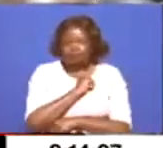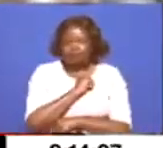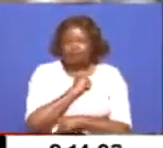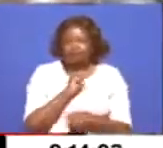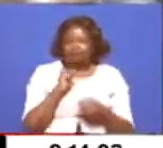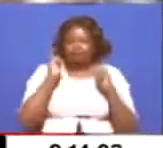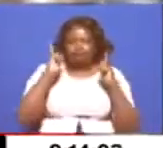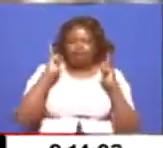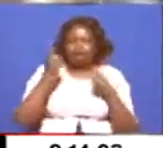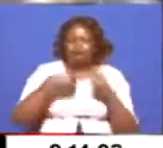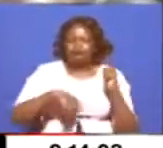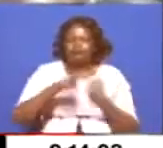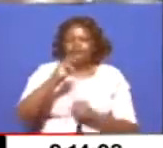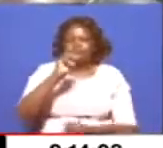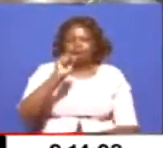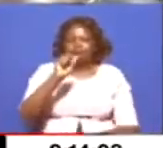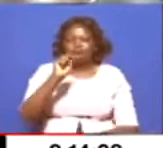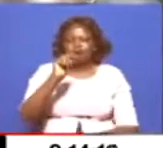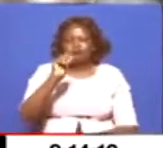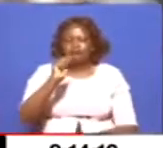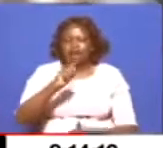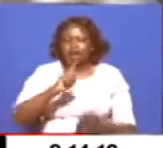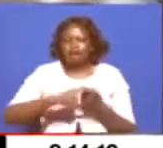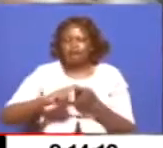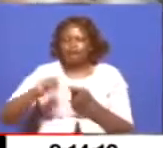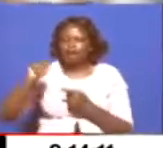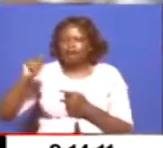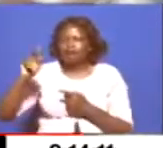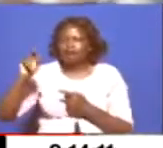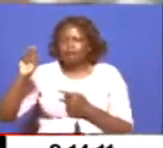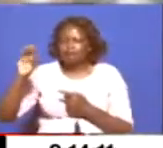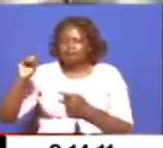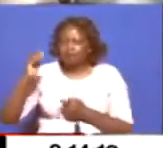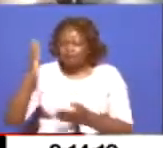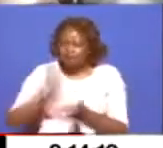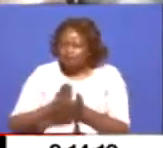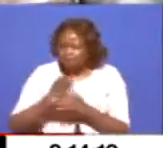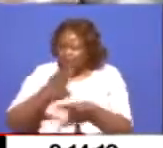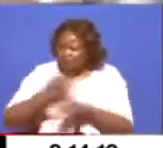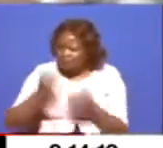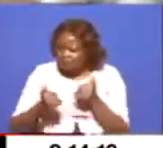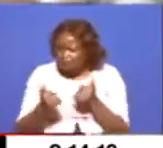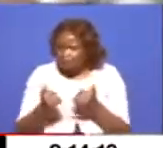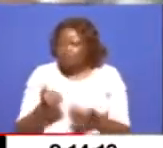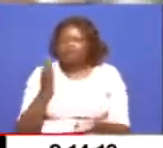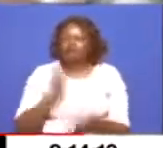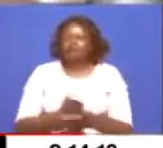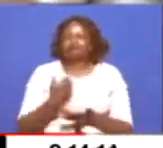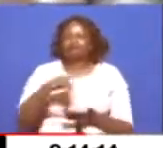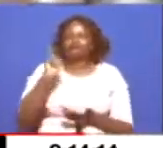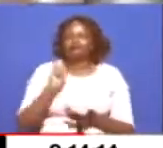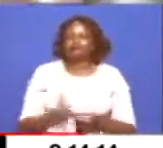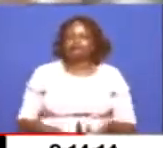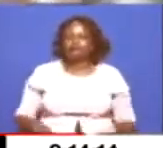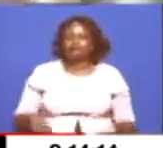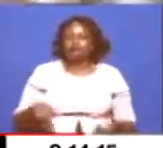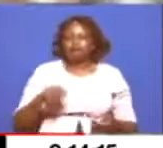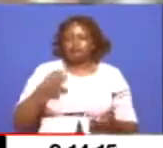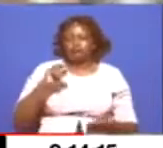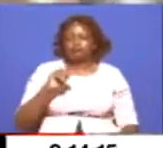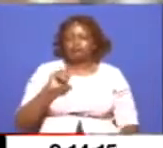kutoka Malaba mpaka kule Tarubo. Kweli rongo. Serikali ya awamu ya